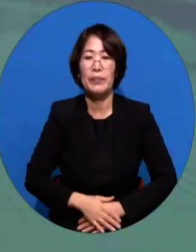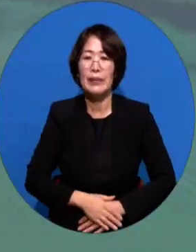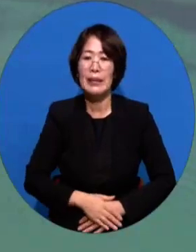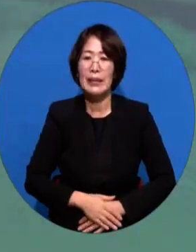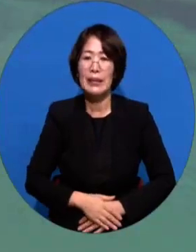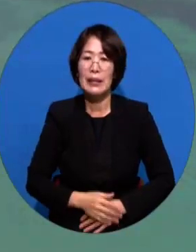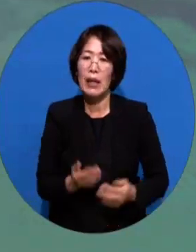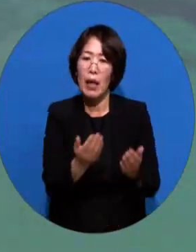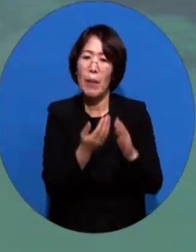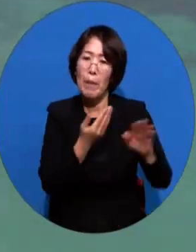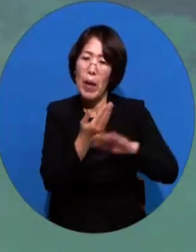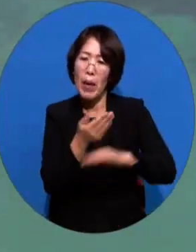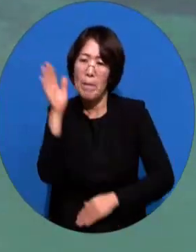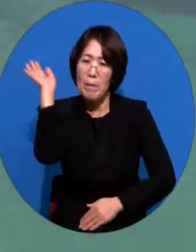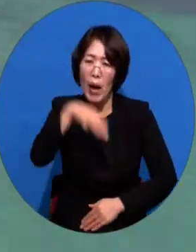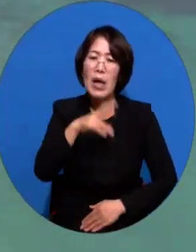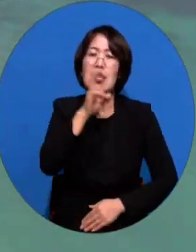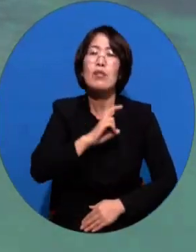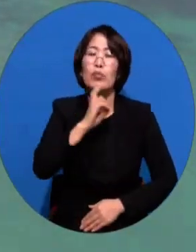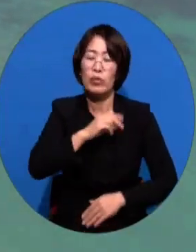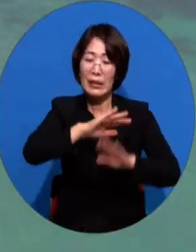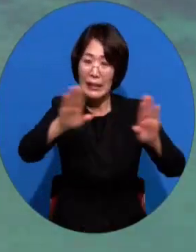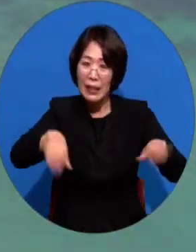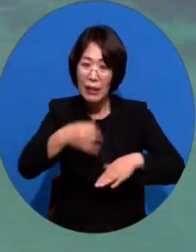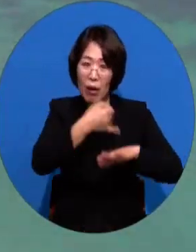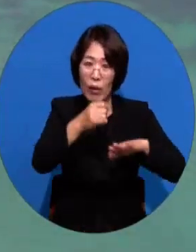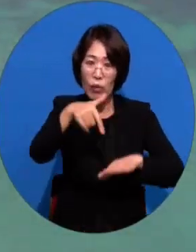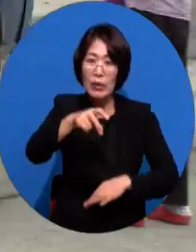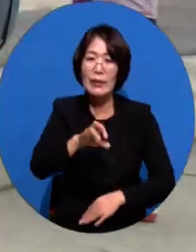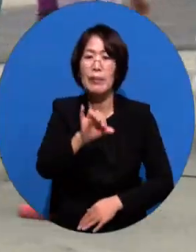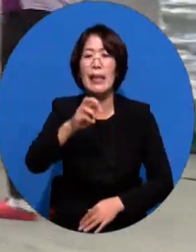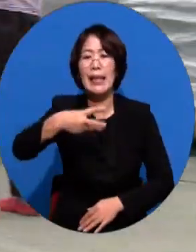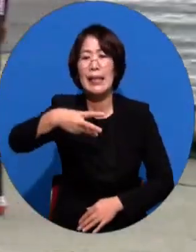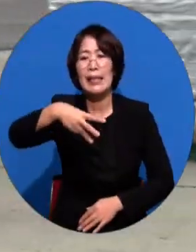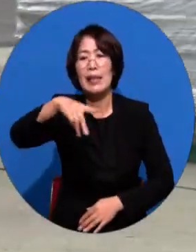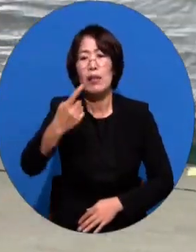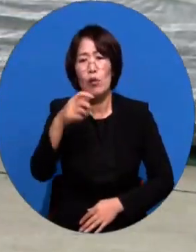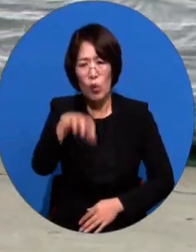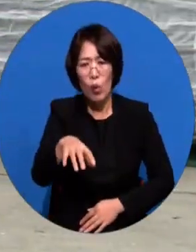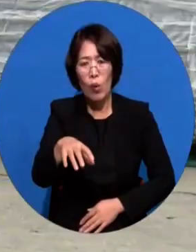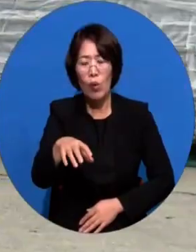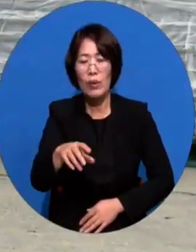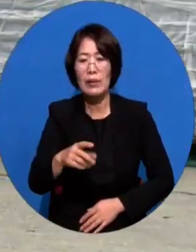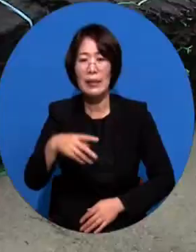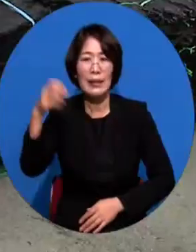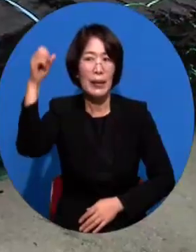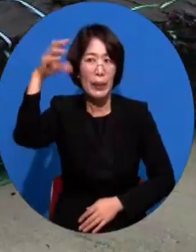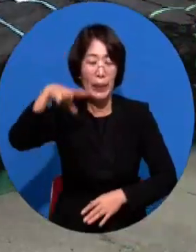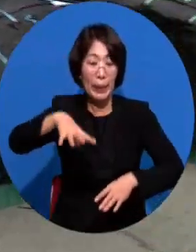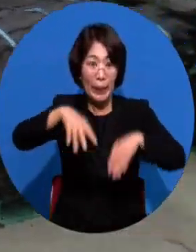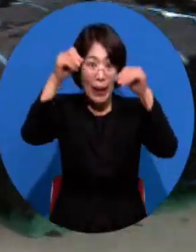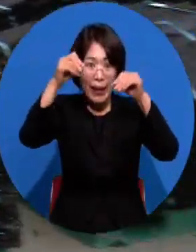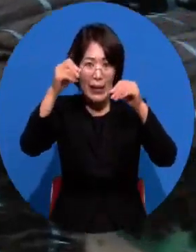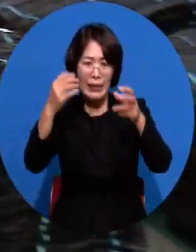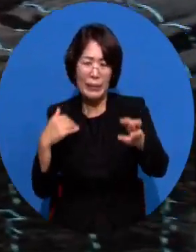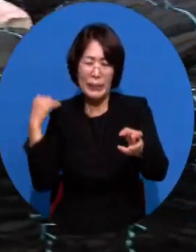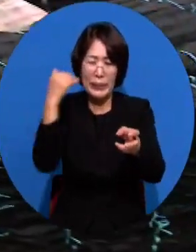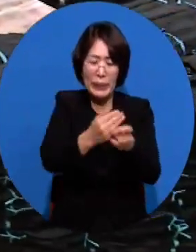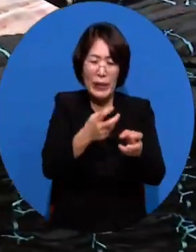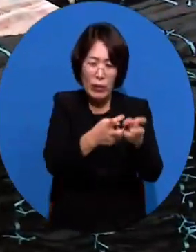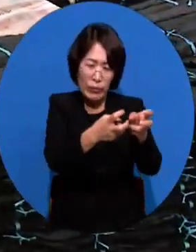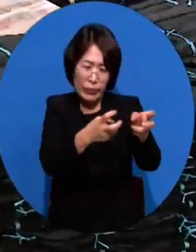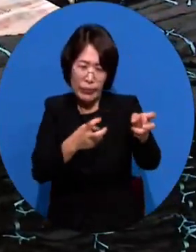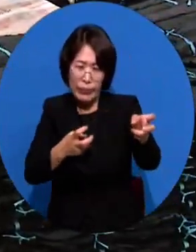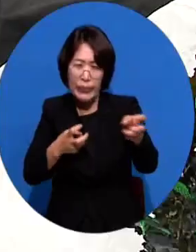육지에서 여객선으로 20분 거리에 있는 전남 완도군 금일도. 건조한 다시마를 가득 실은 화물차들이 부둣가에